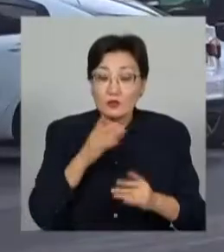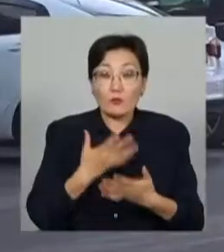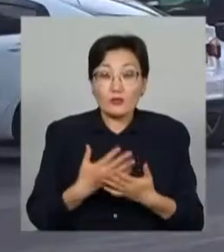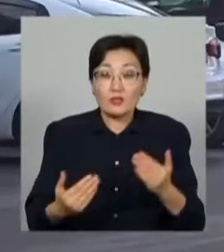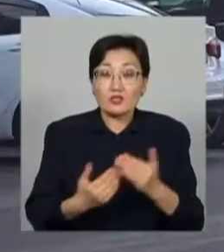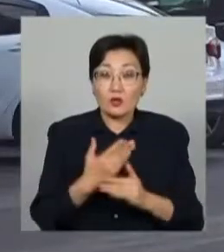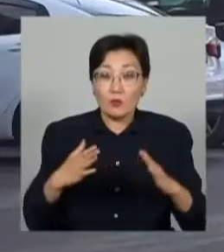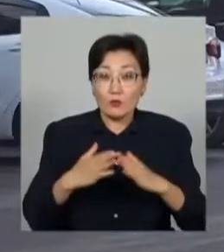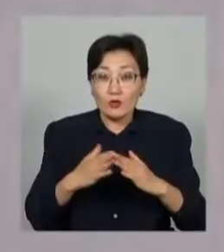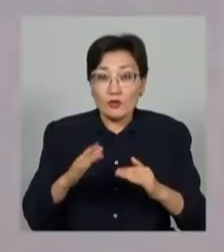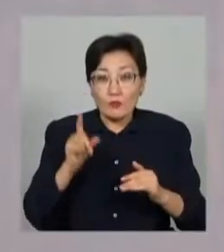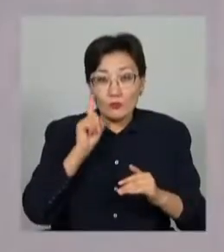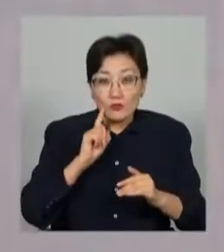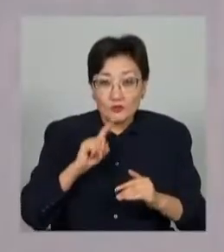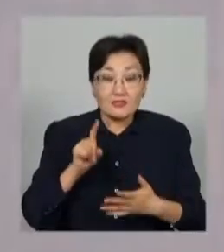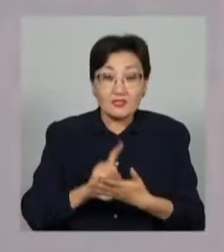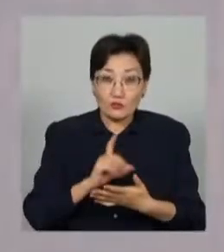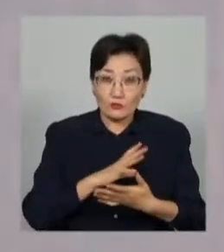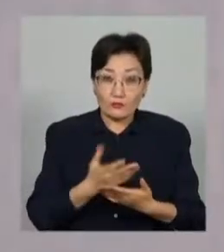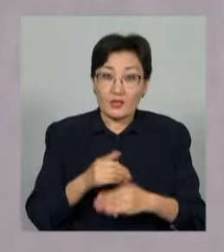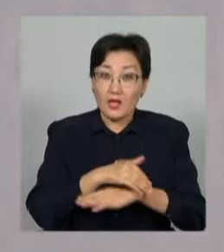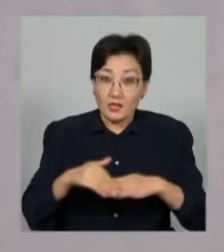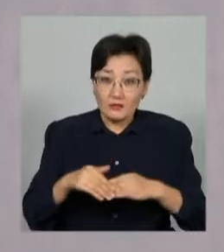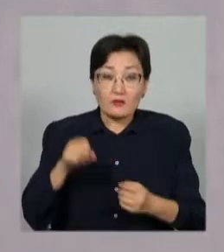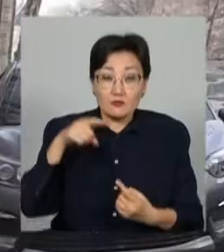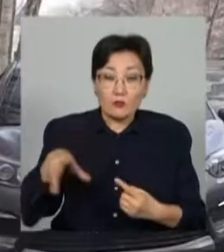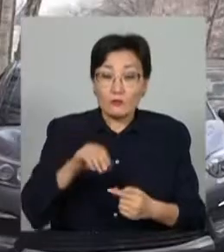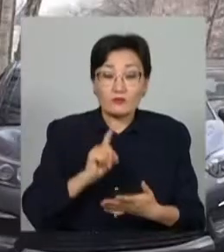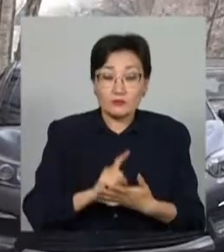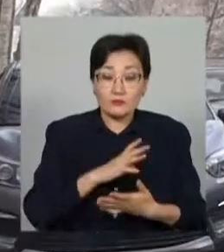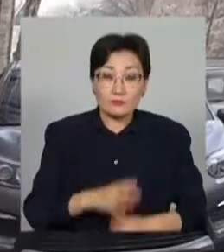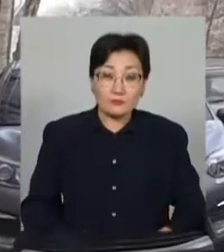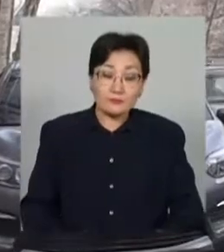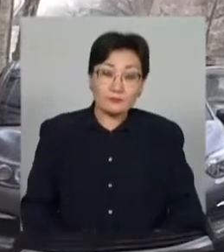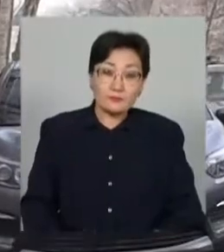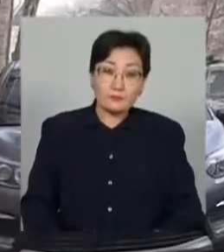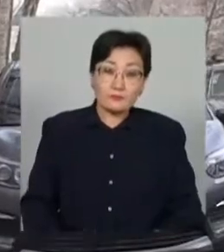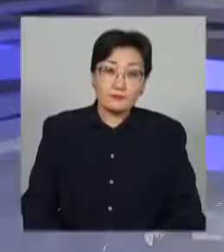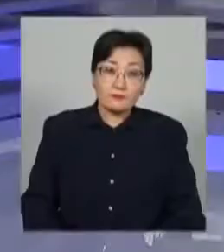қоныстың орналасқан жері де қолайлы болуы тиіс. Оразай Нұртай, Мұрат Тайжан, Алматы телеарнасы.